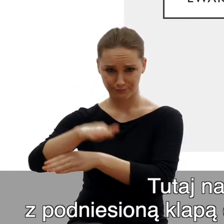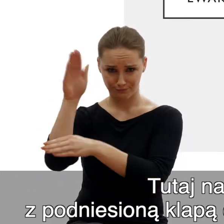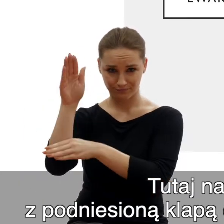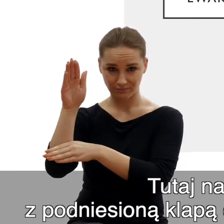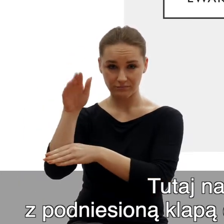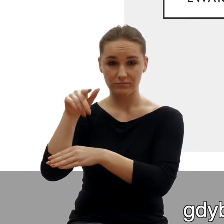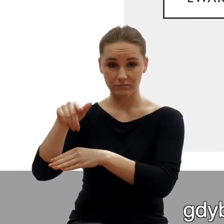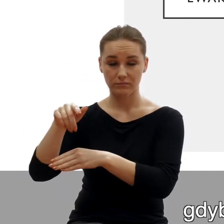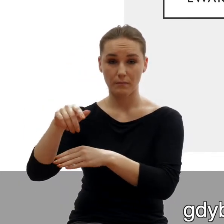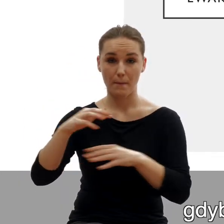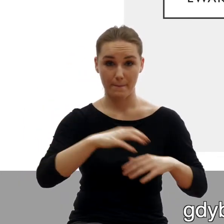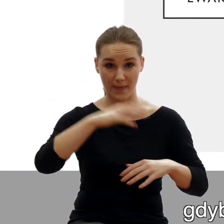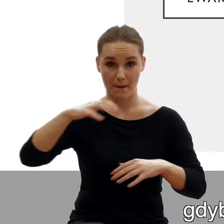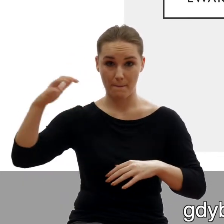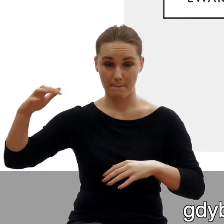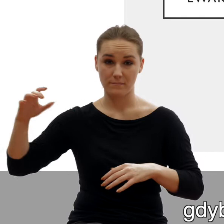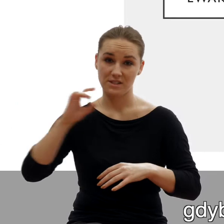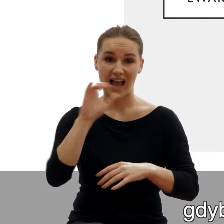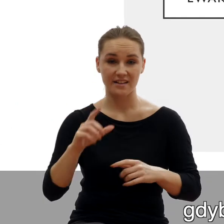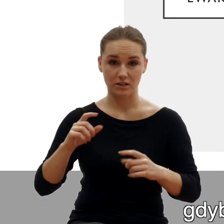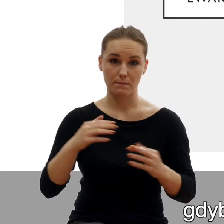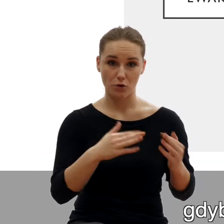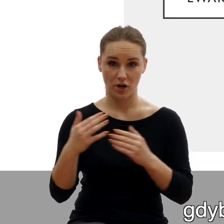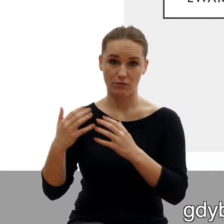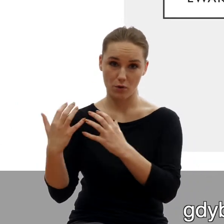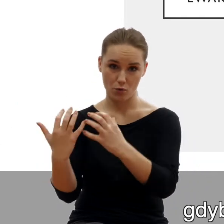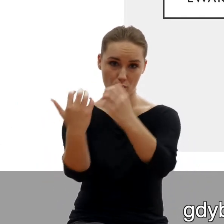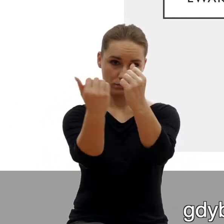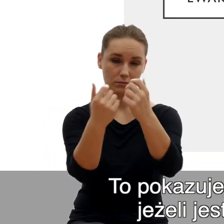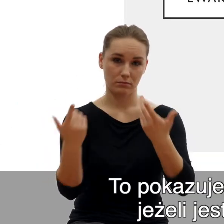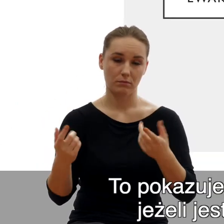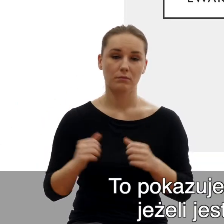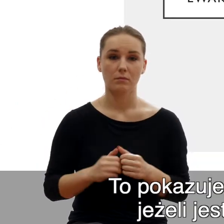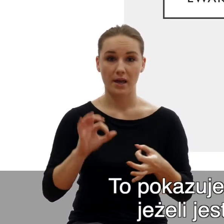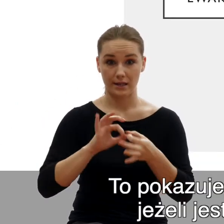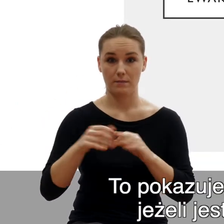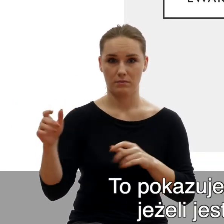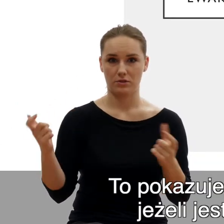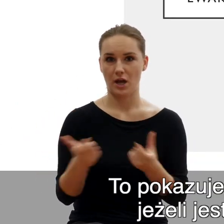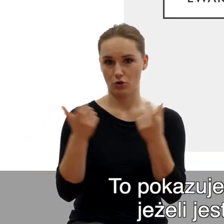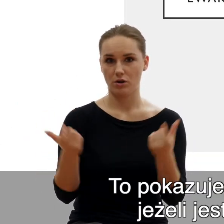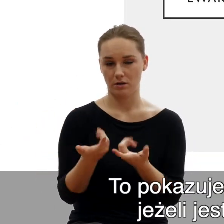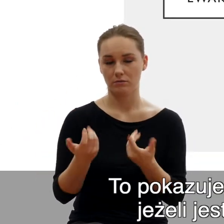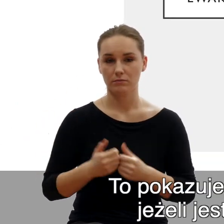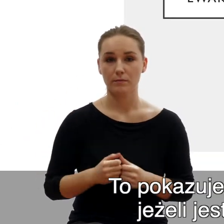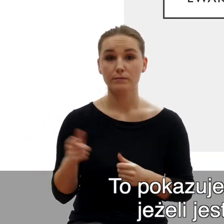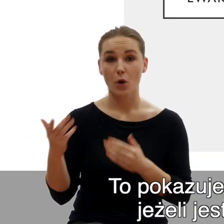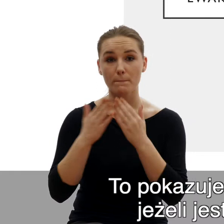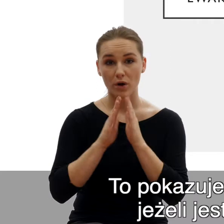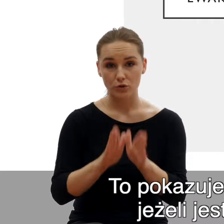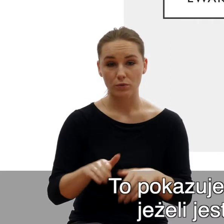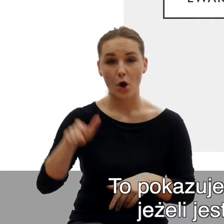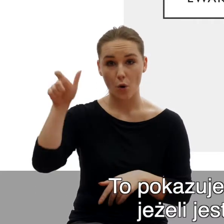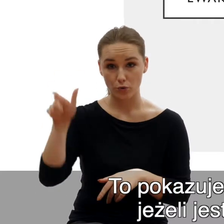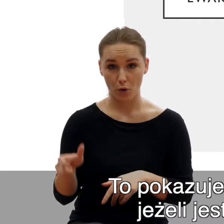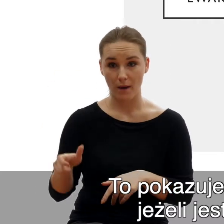gazy pożarowe w momencie, gdyby nastąpiło zagrożenie budynku. To pokazuje, że osoba znajdująca się w takiej klatce, jeżeli